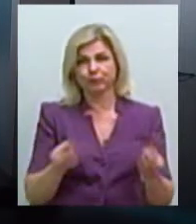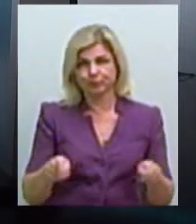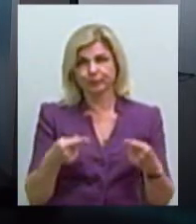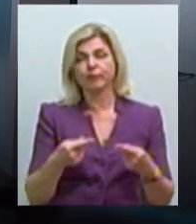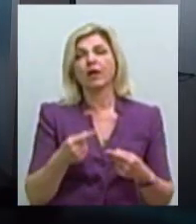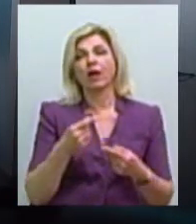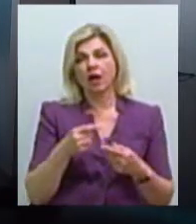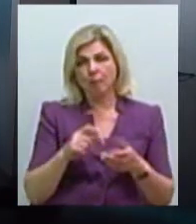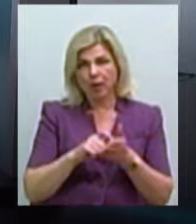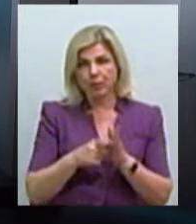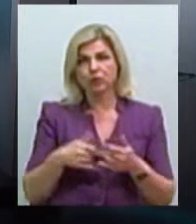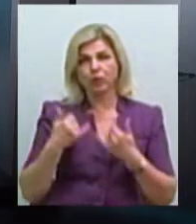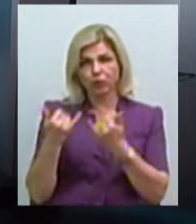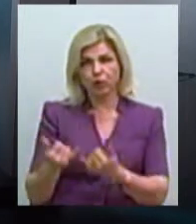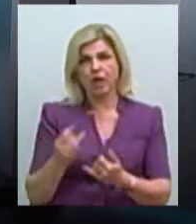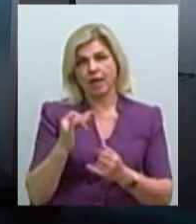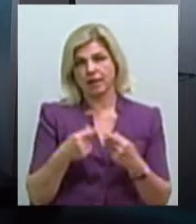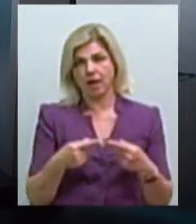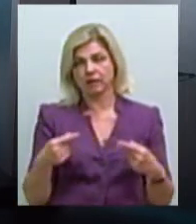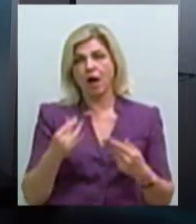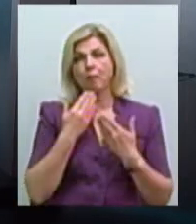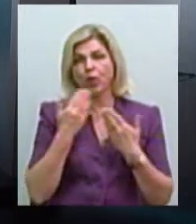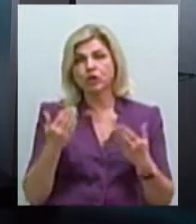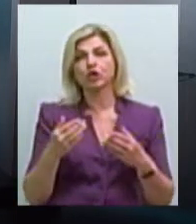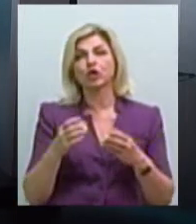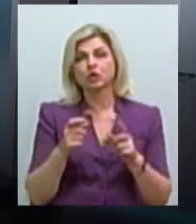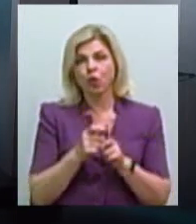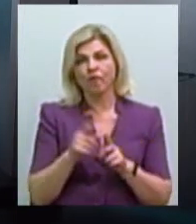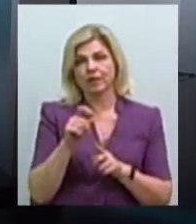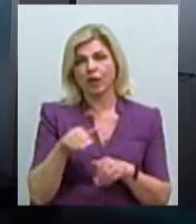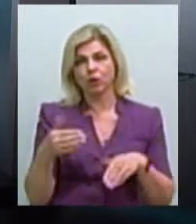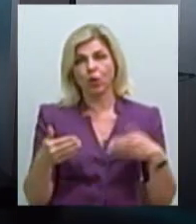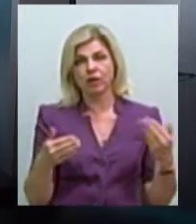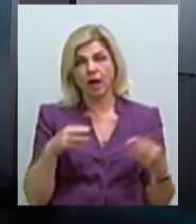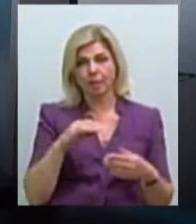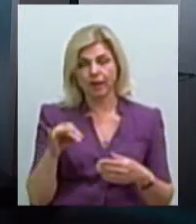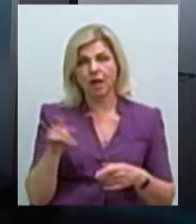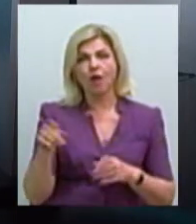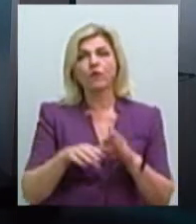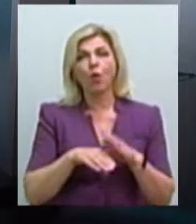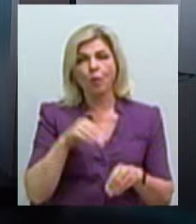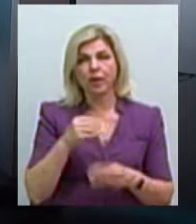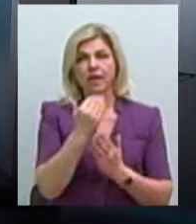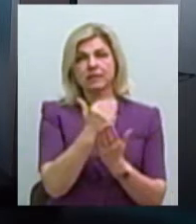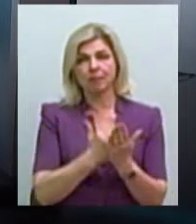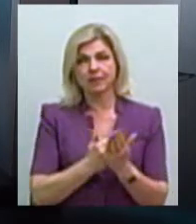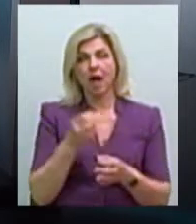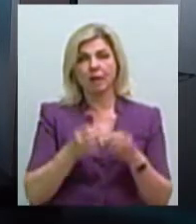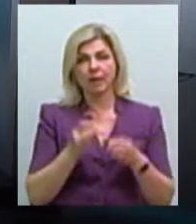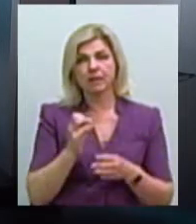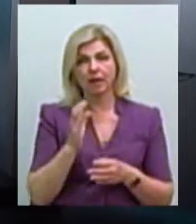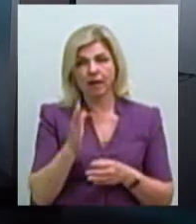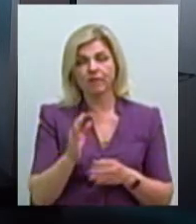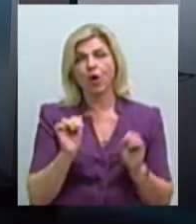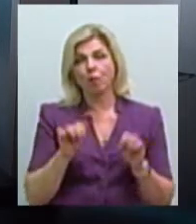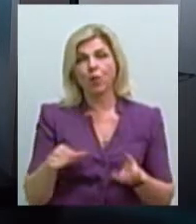приміщення, забезпечуємо і так далі. Але все ж таки останнє слово за сторонами. Вони вибирають і обирають із списку арбітрів, можуть, я вже